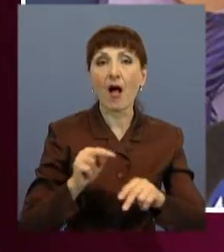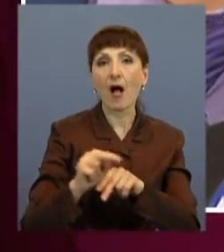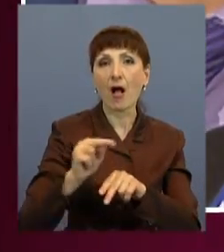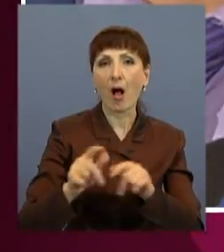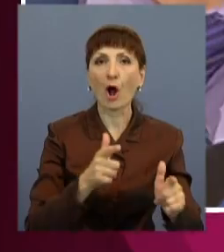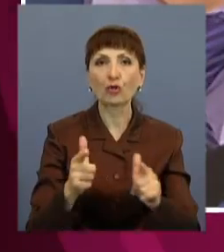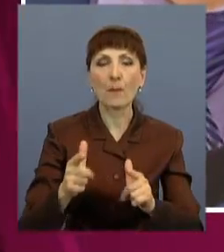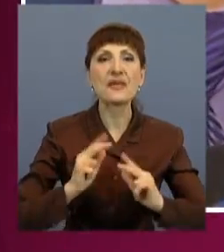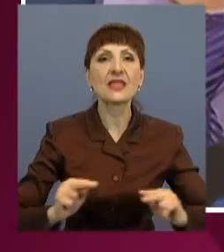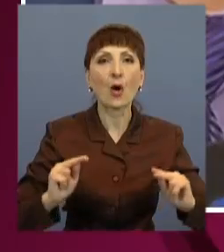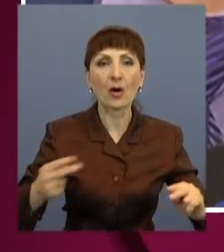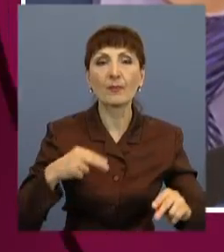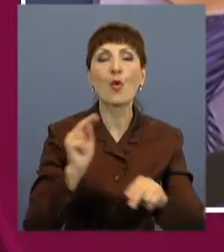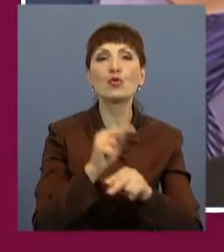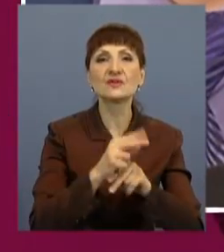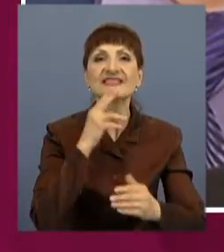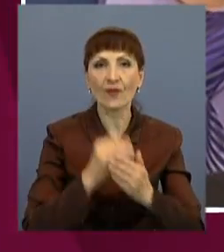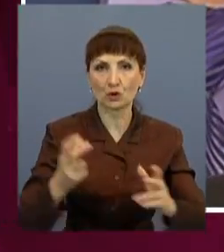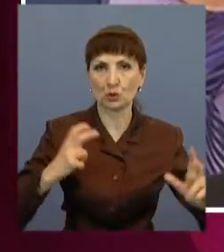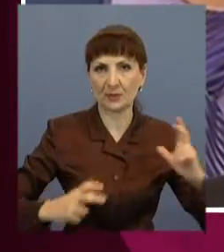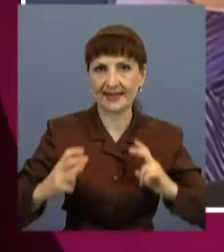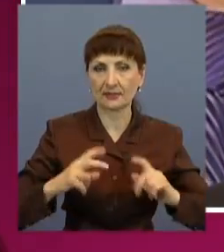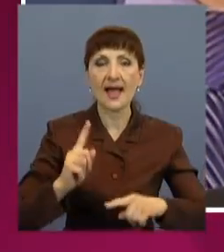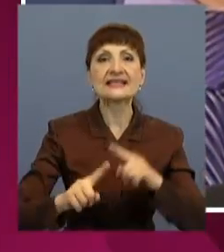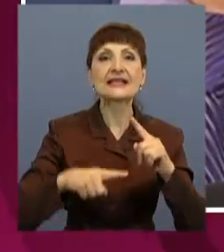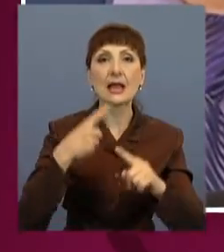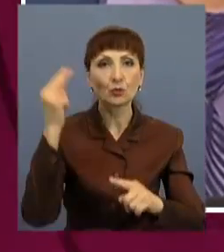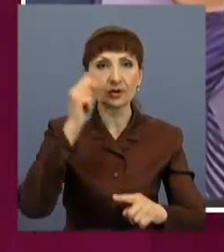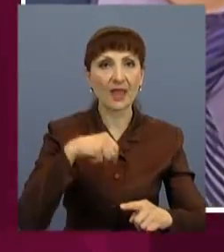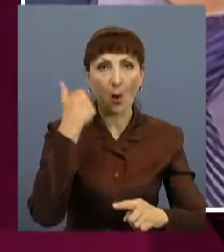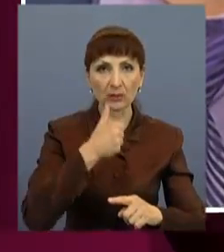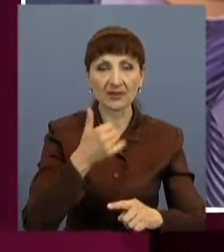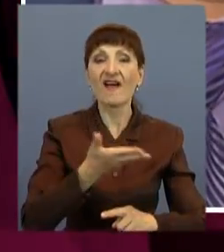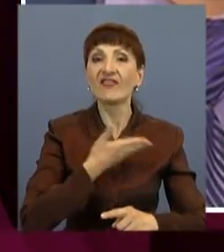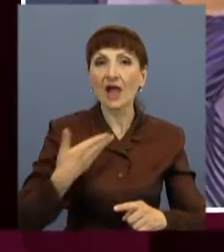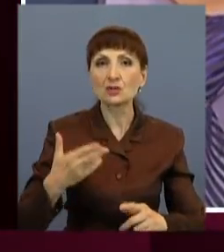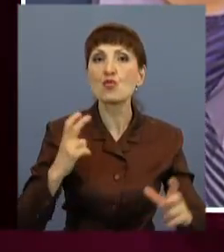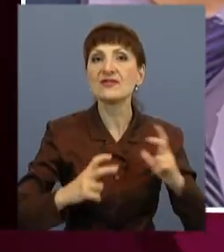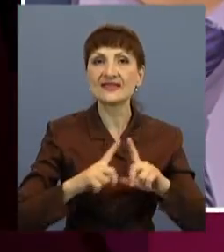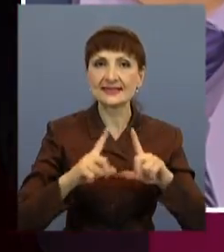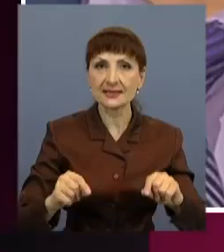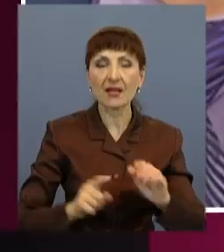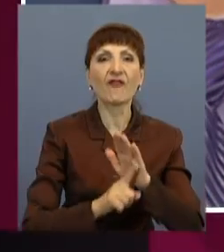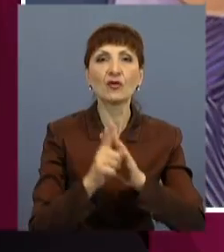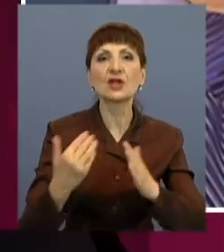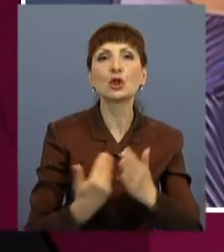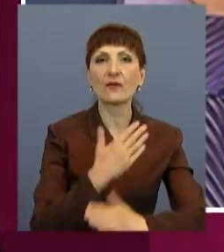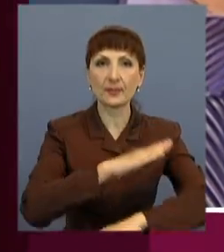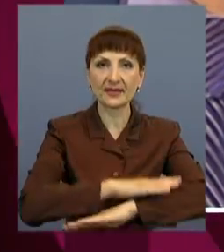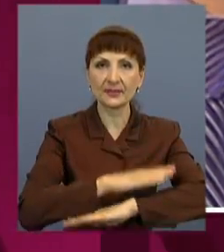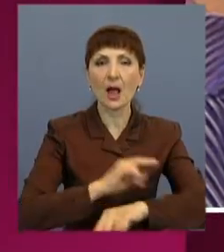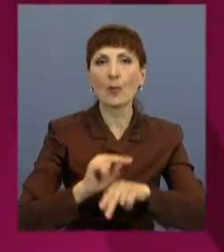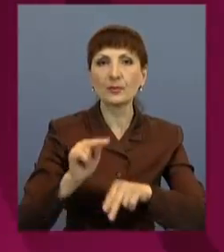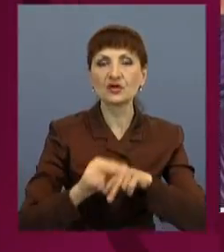педагогов, мы учим сначала своих студентов. Так, со следующего учебного года в нашем университете вводится новый предмет по